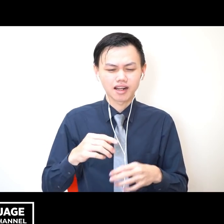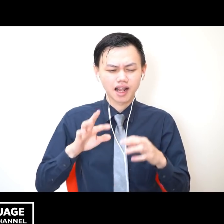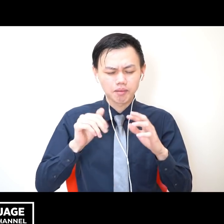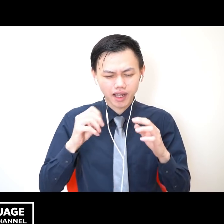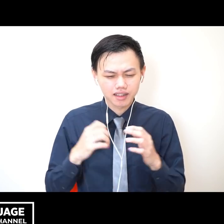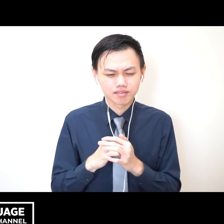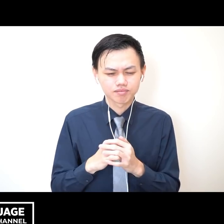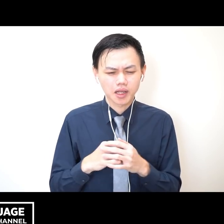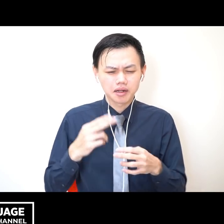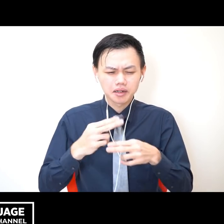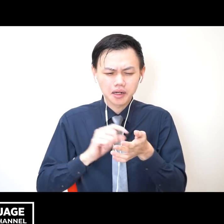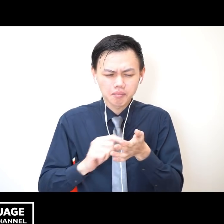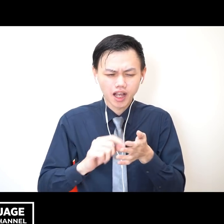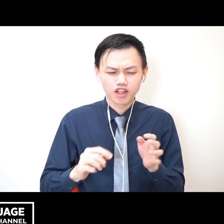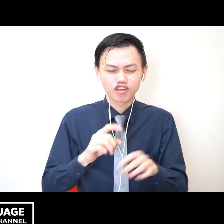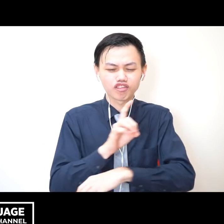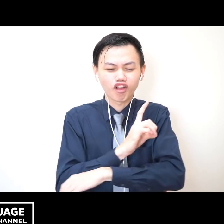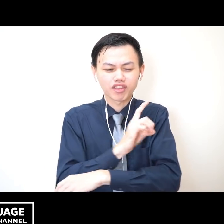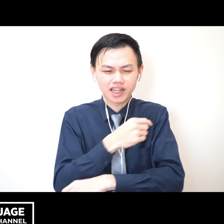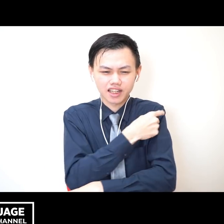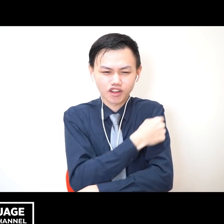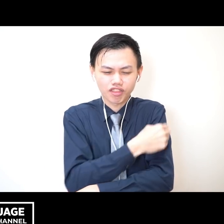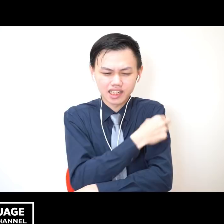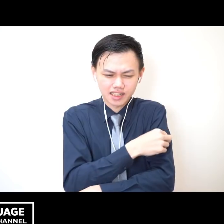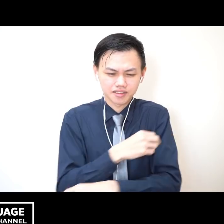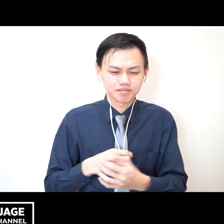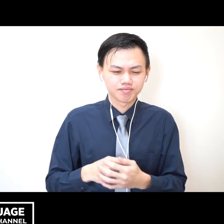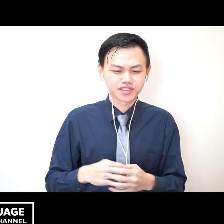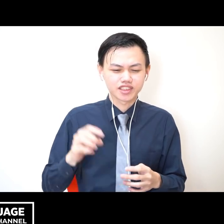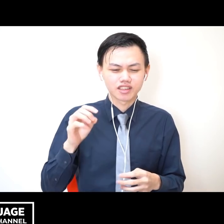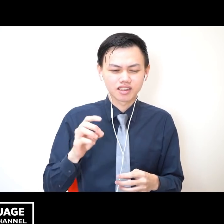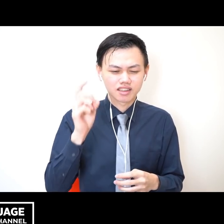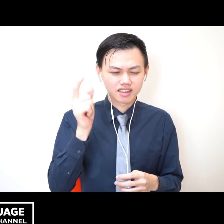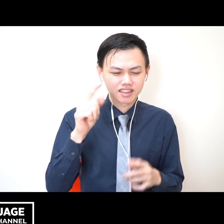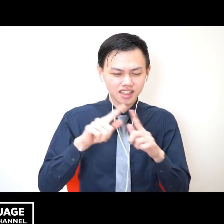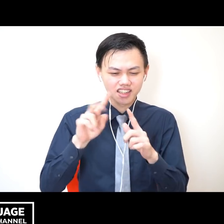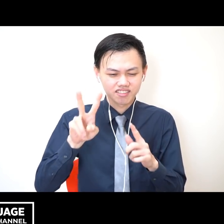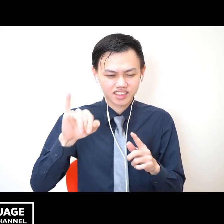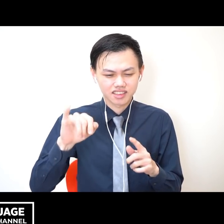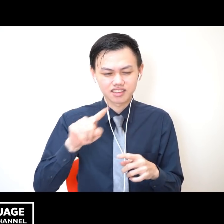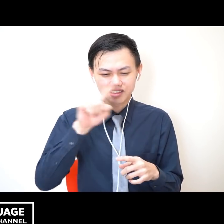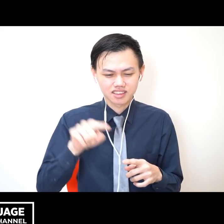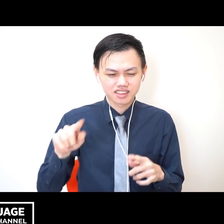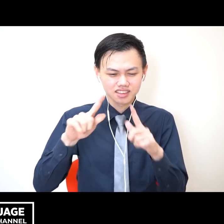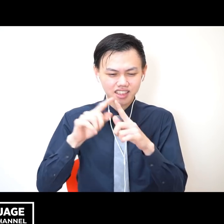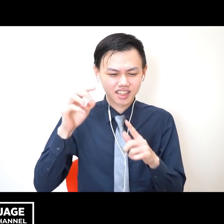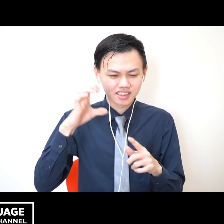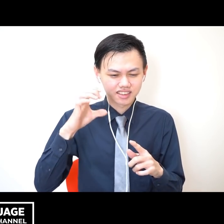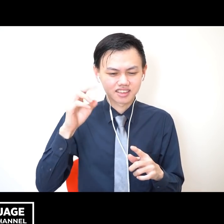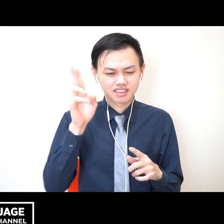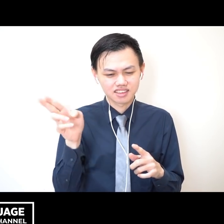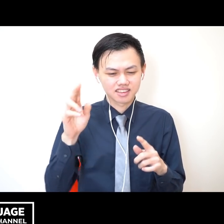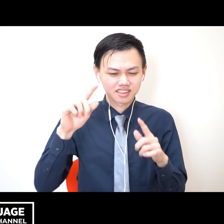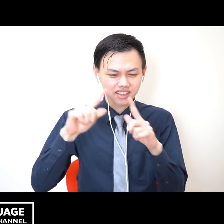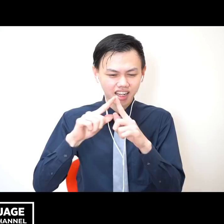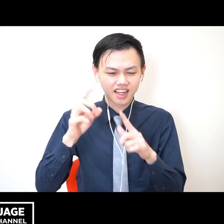foundation on which you build your life is the only thing that will stand when the storms of life ultimately